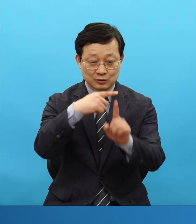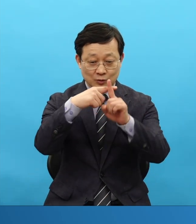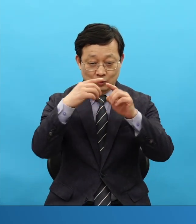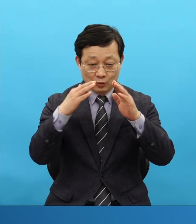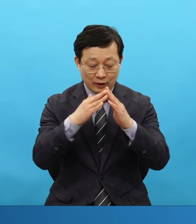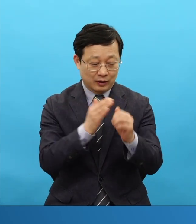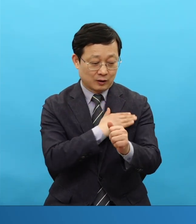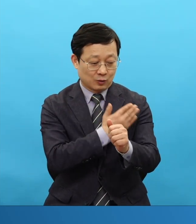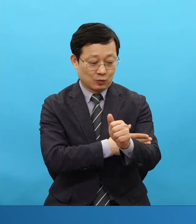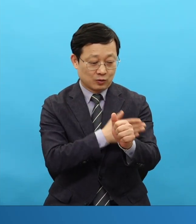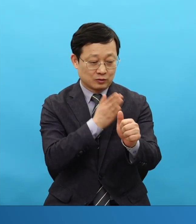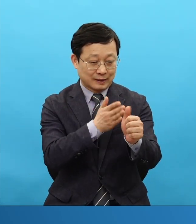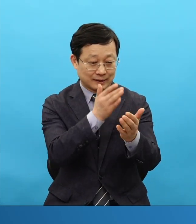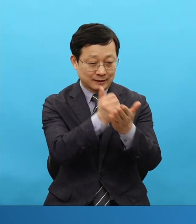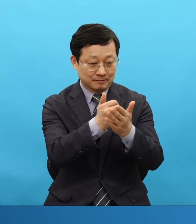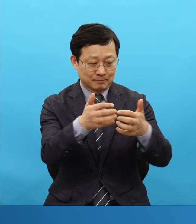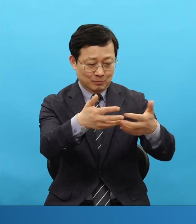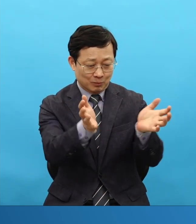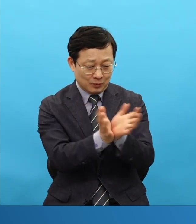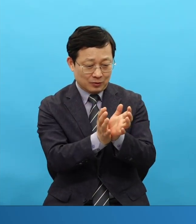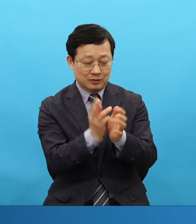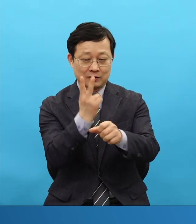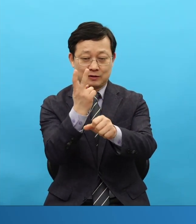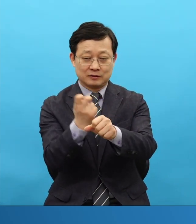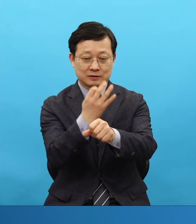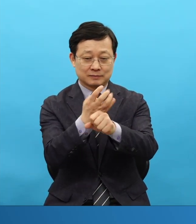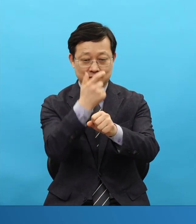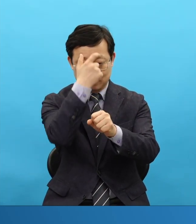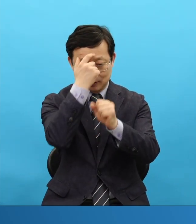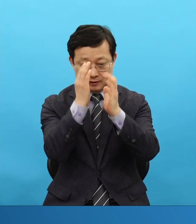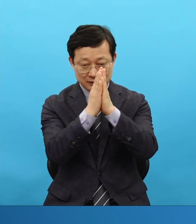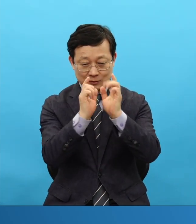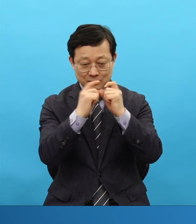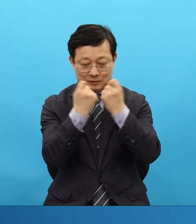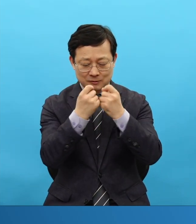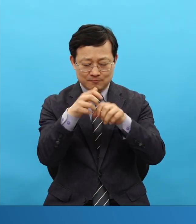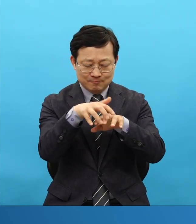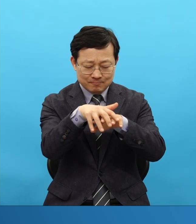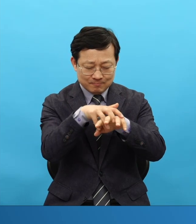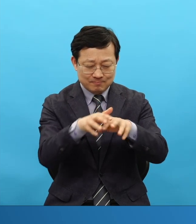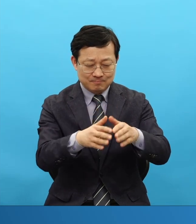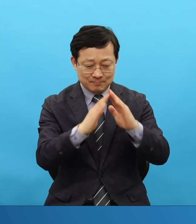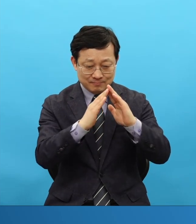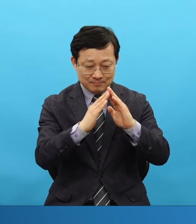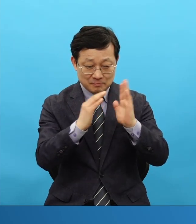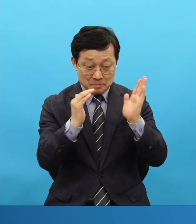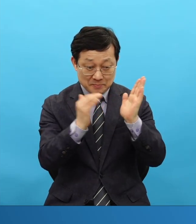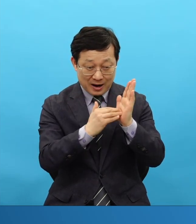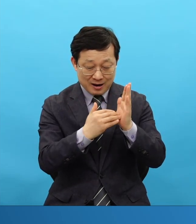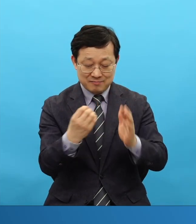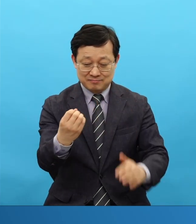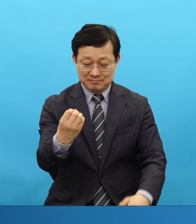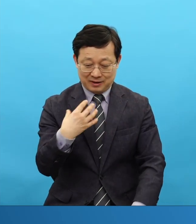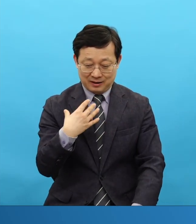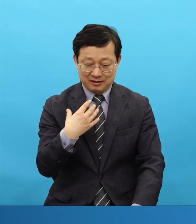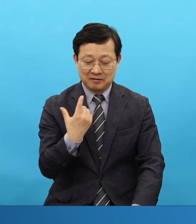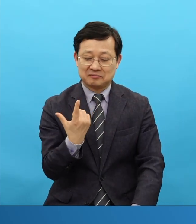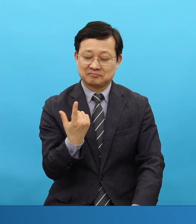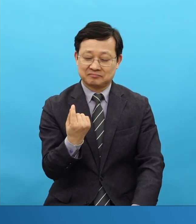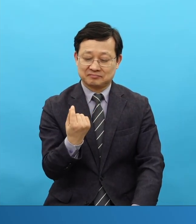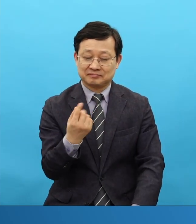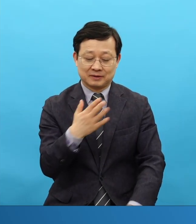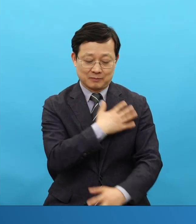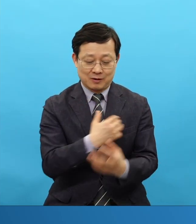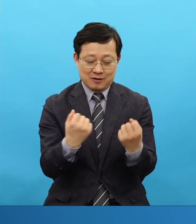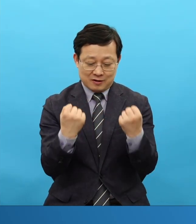the encouragers of our church have created a 24-hour prayer team. 그래서 여러분 건강도 찾으시고